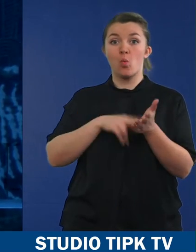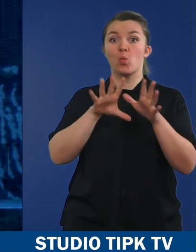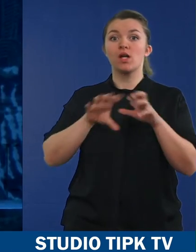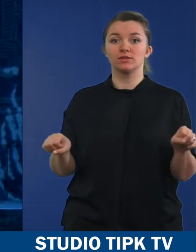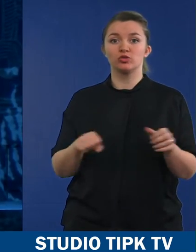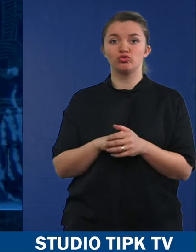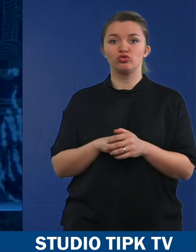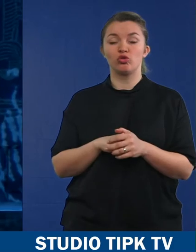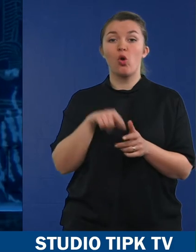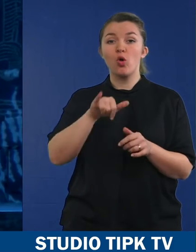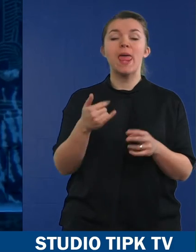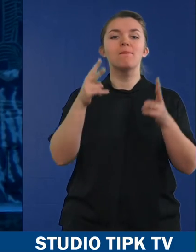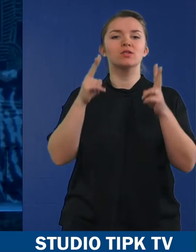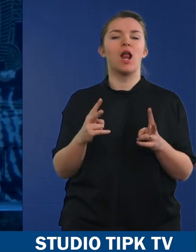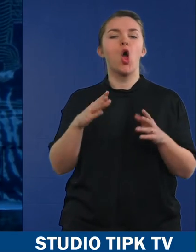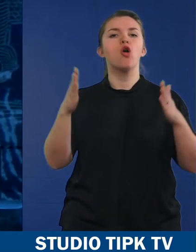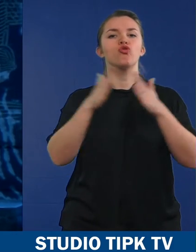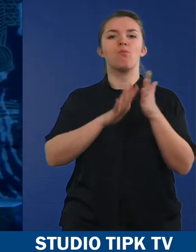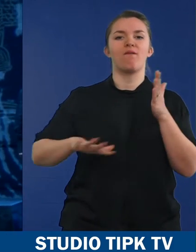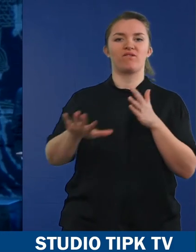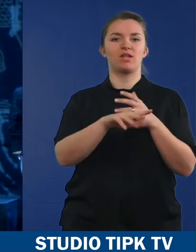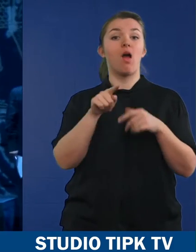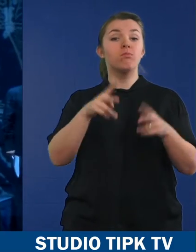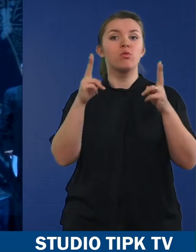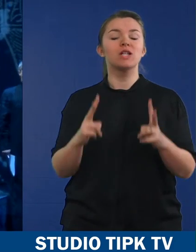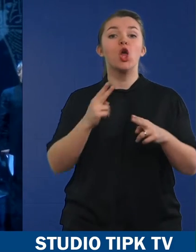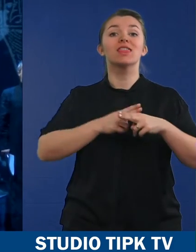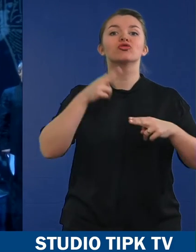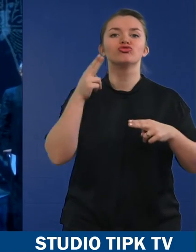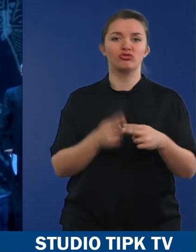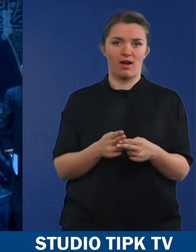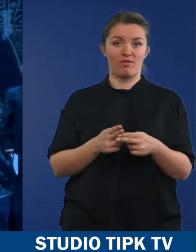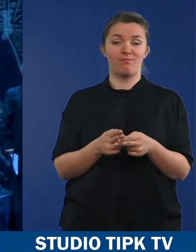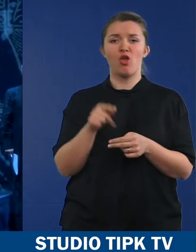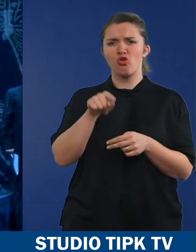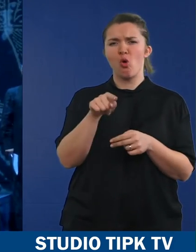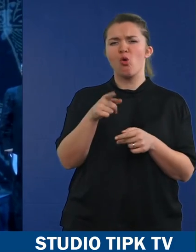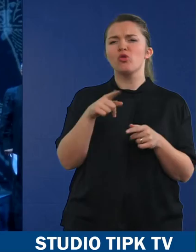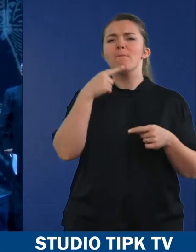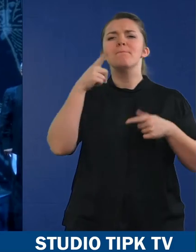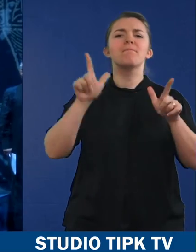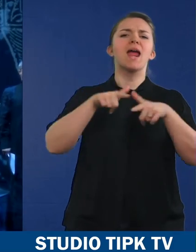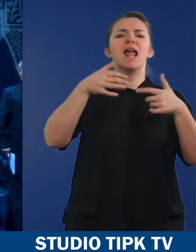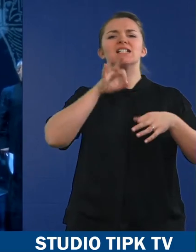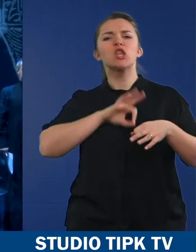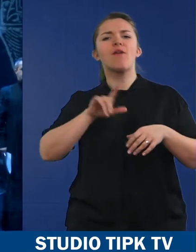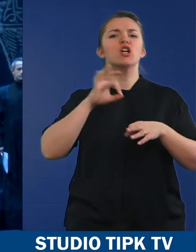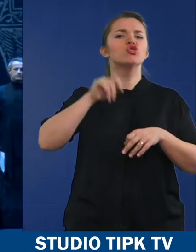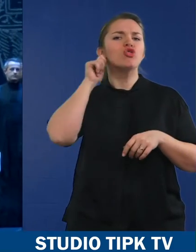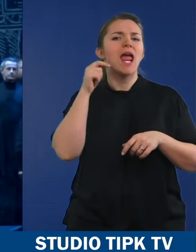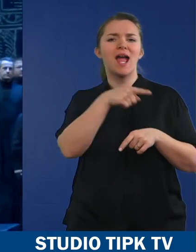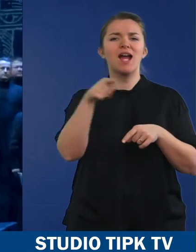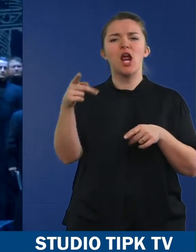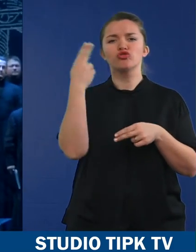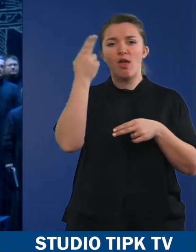postalo. Je postalo domovina. Je postalo država. O čemer so peli sinovi in hčere slovenske, se je